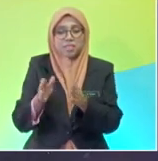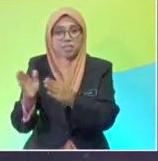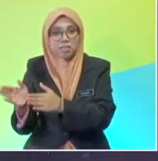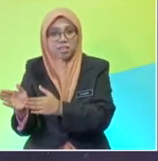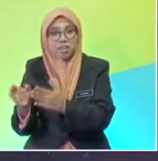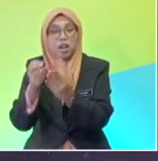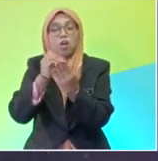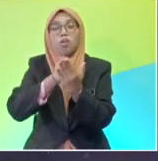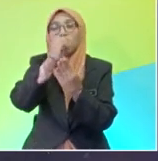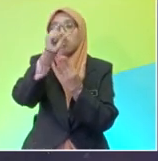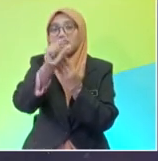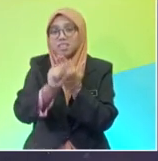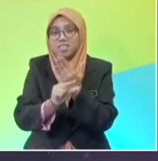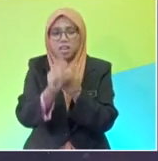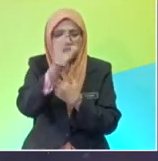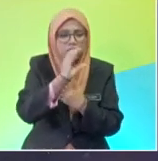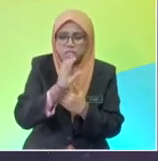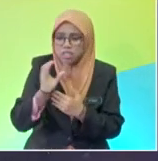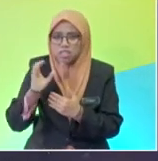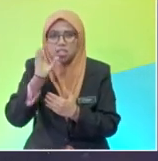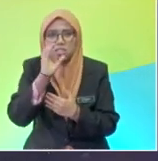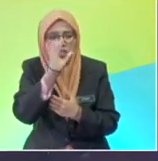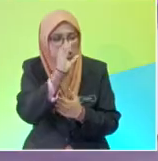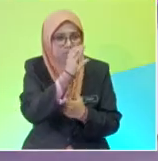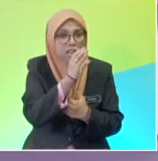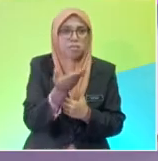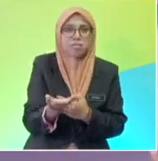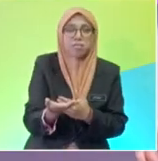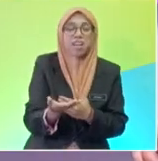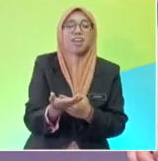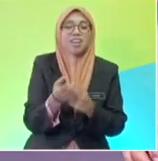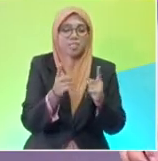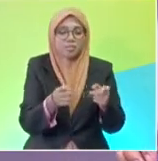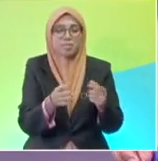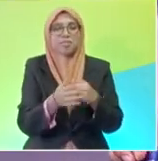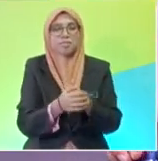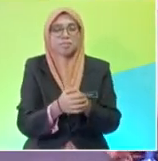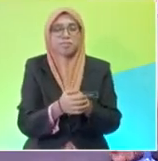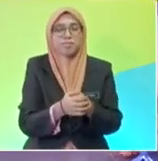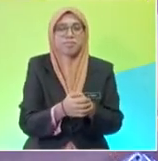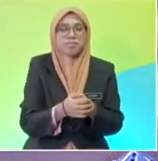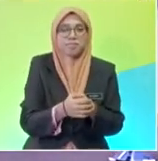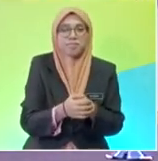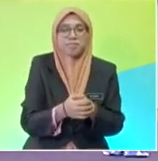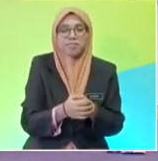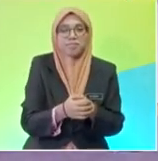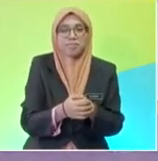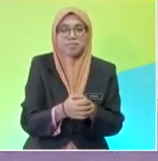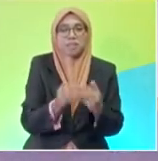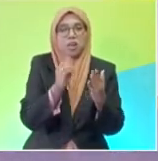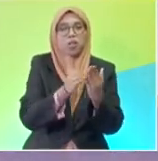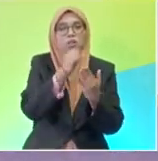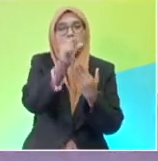August. August. Ada lah. Ni kita ke belakang lah. Belum giliran dia lagi. August.